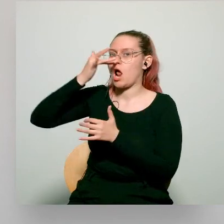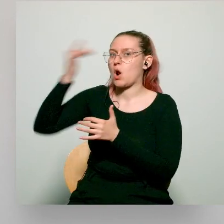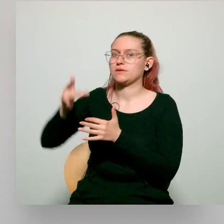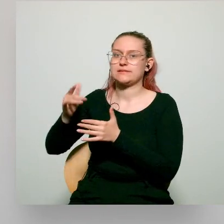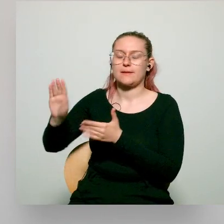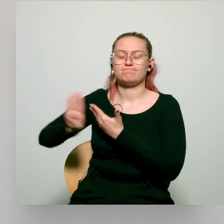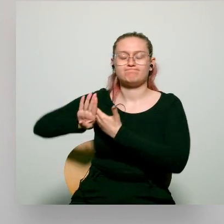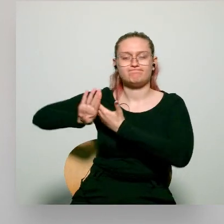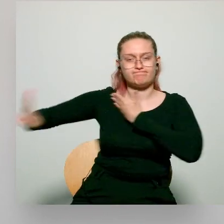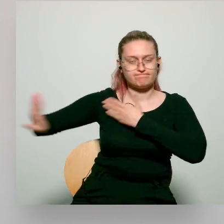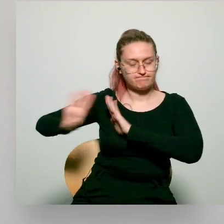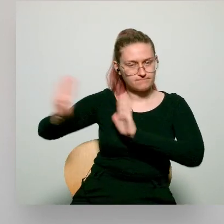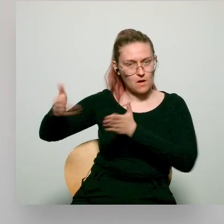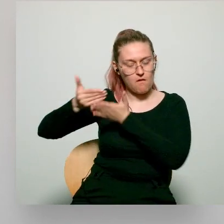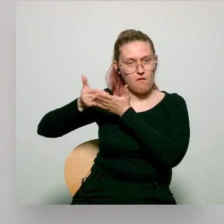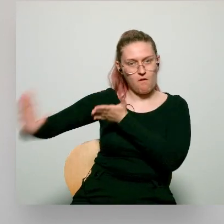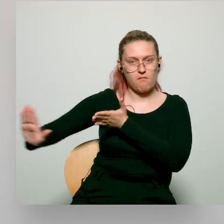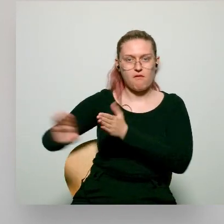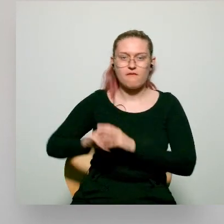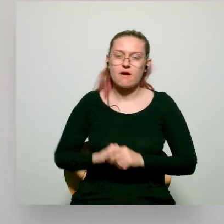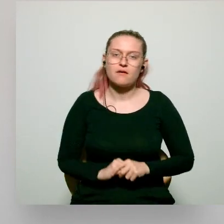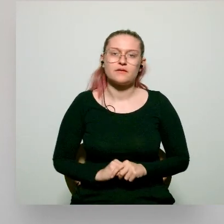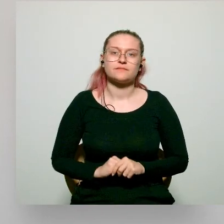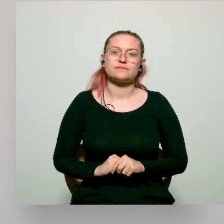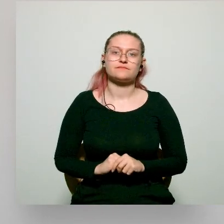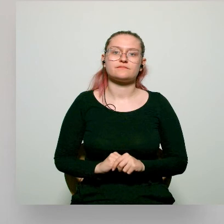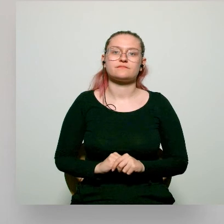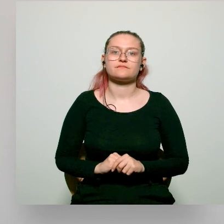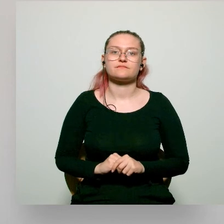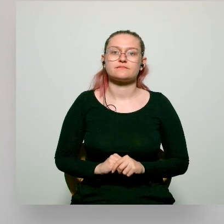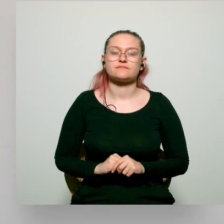Wpływ kultury ukraińskiej na przez kilka pokoleń